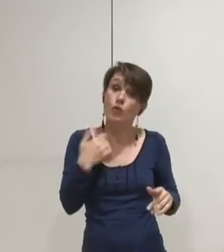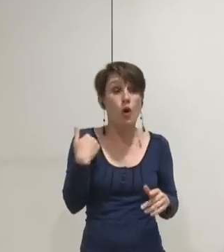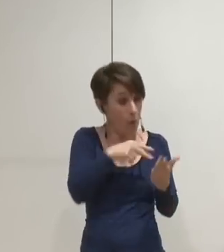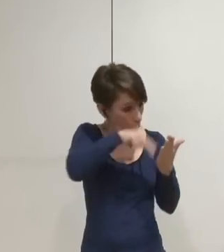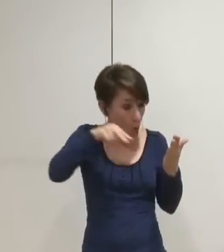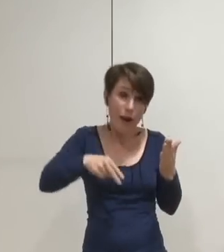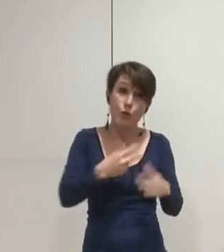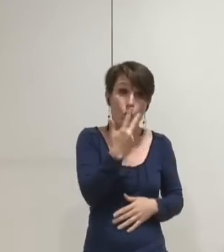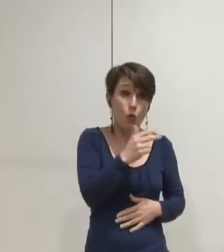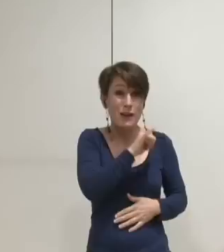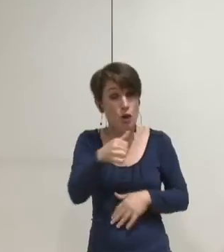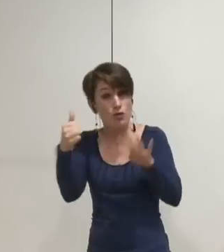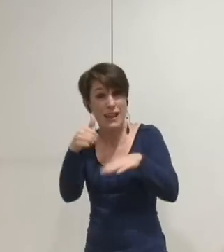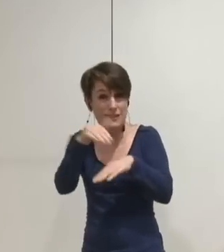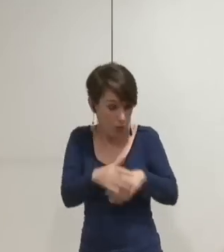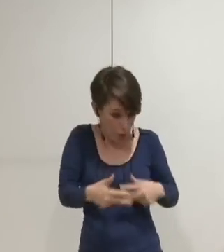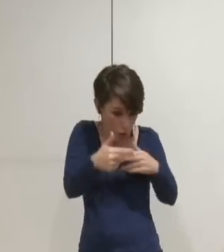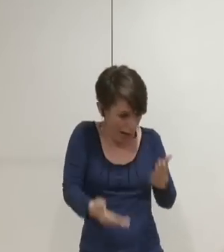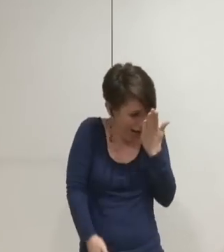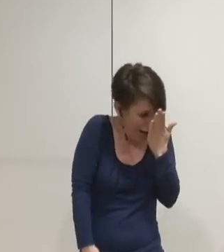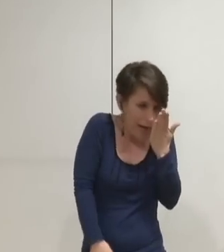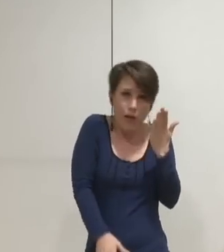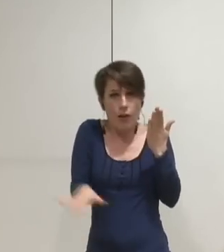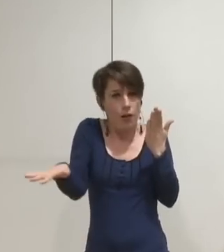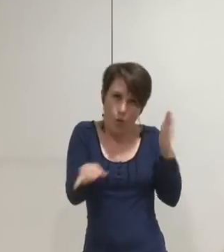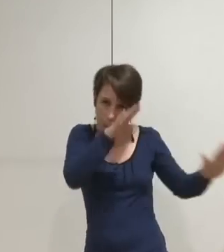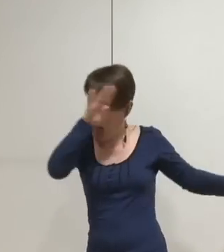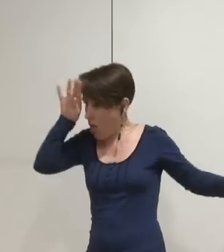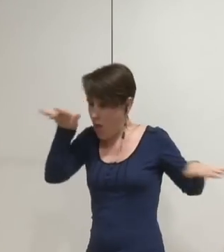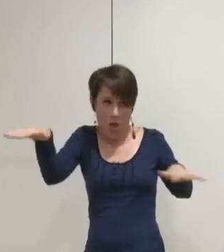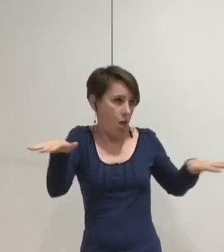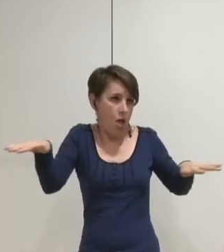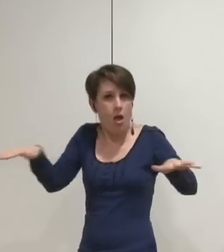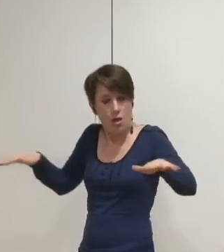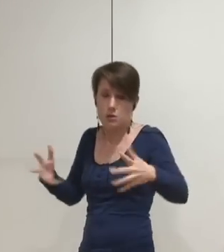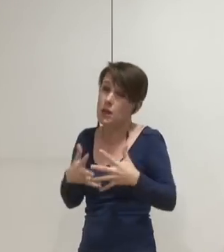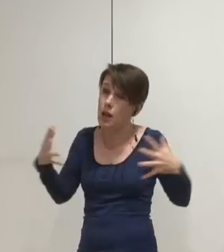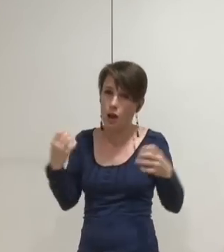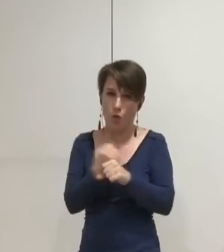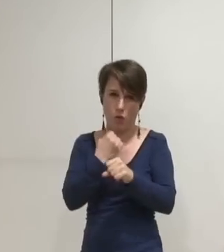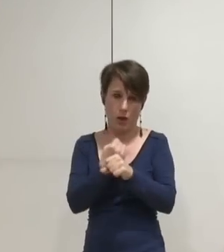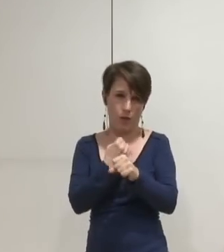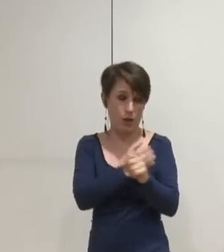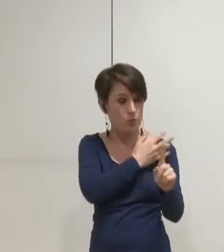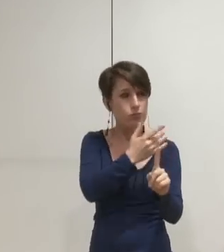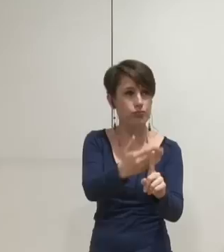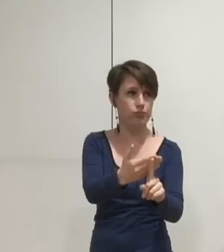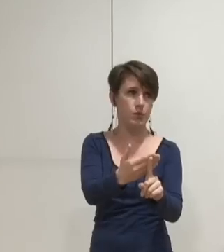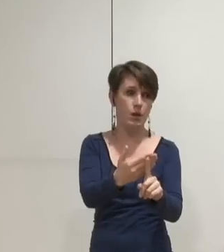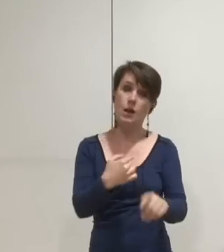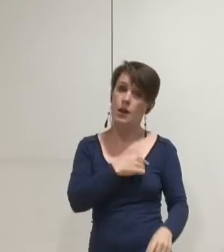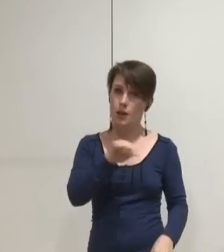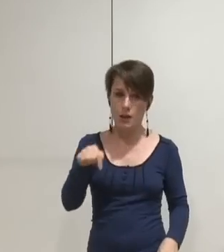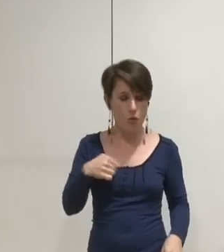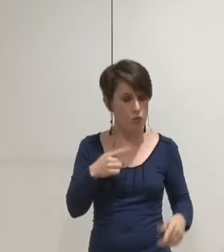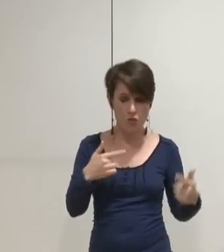18h donc sur un travail qui comme tout le monde l'a rappelé a été largement communiqué sur lesquel la position que nous et